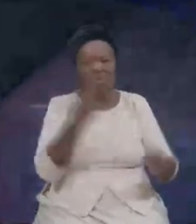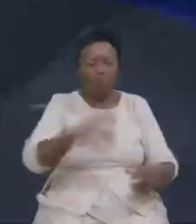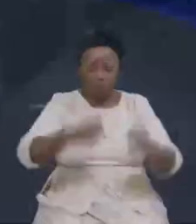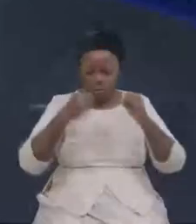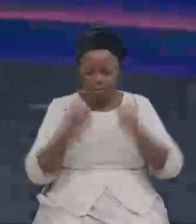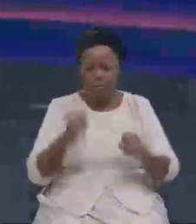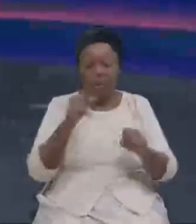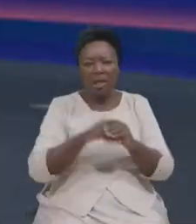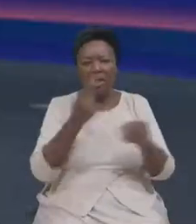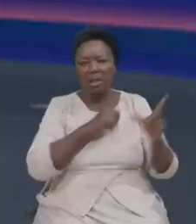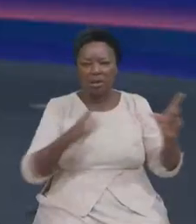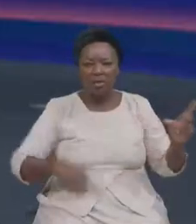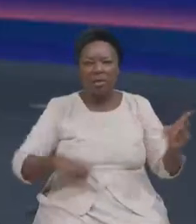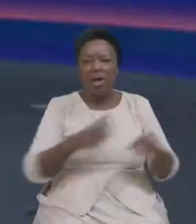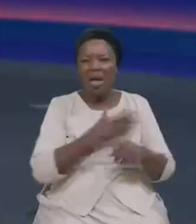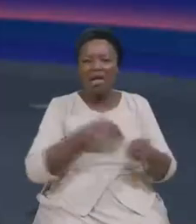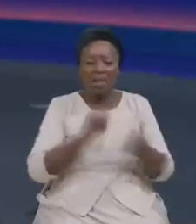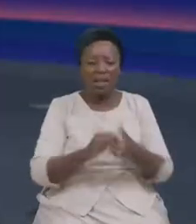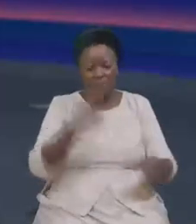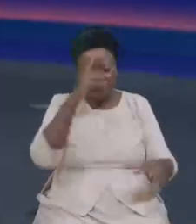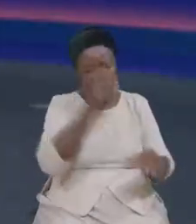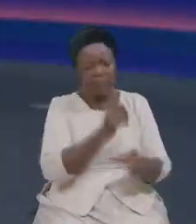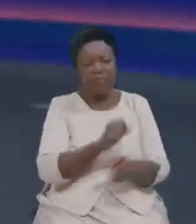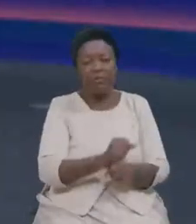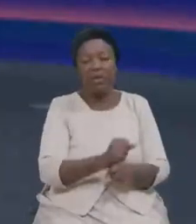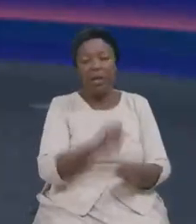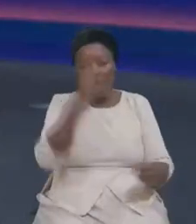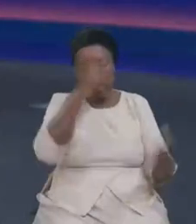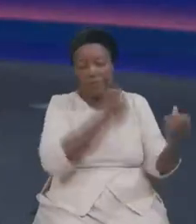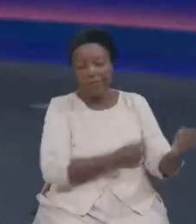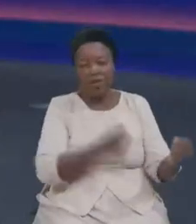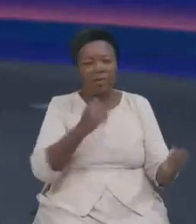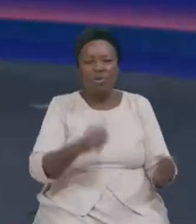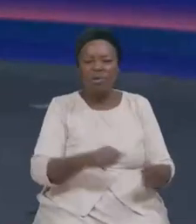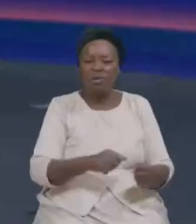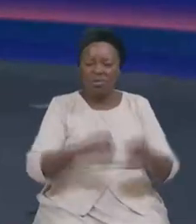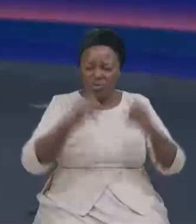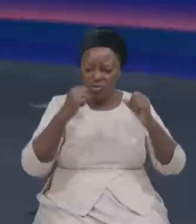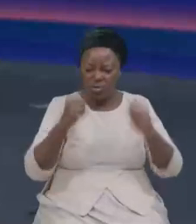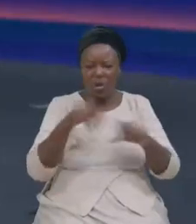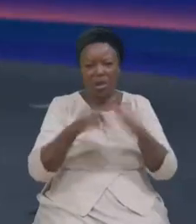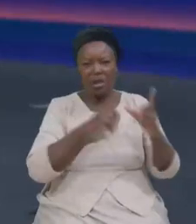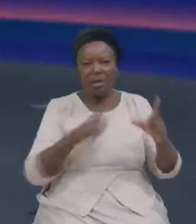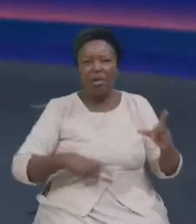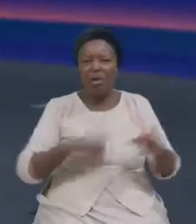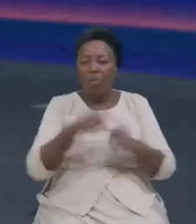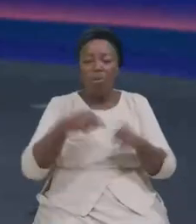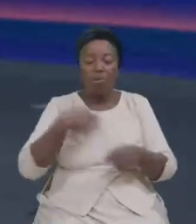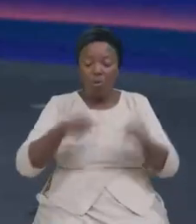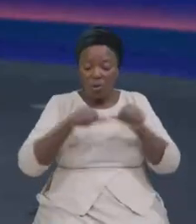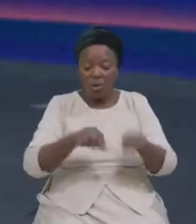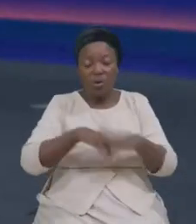Seigneur. Sa foi était inébranlable. Quand notre foi est inébranlable, et nous sommes